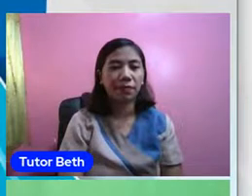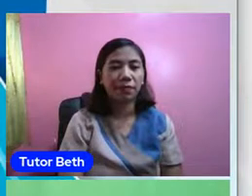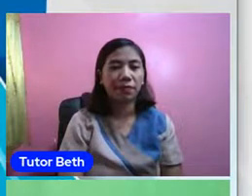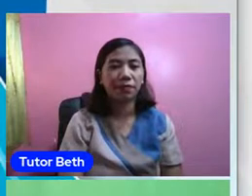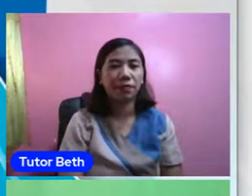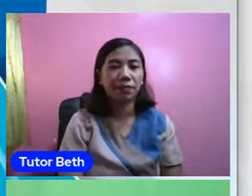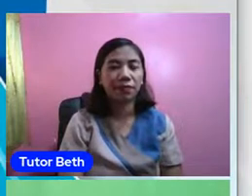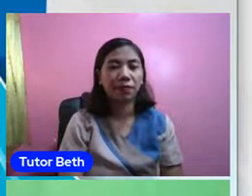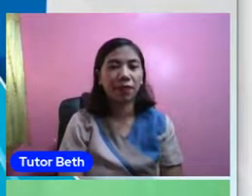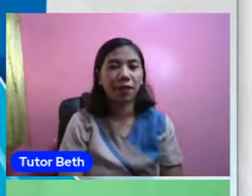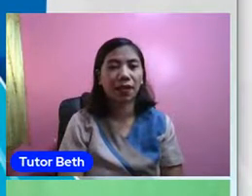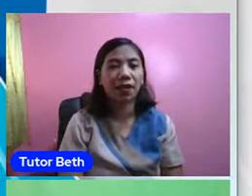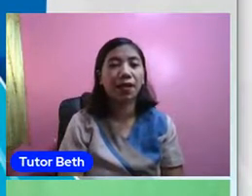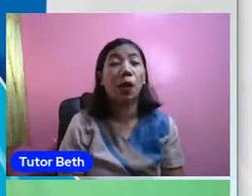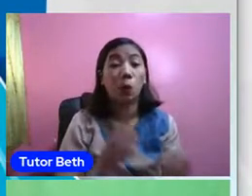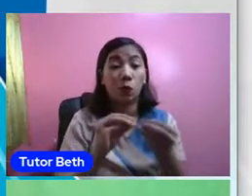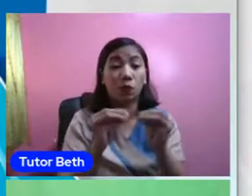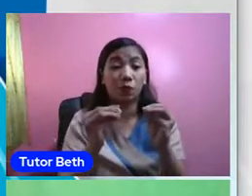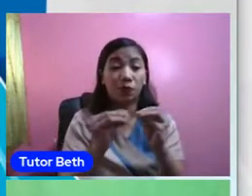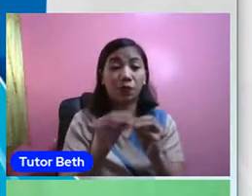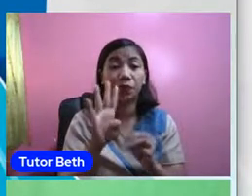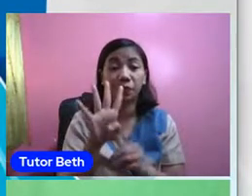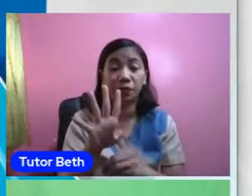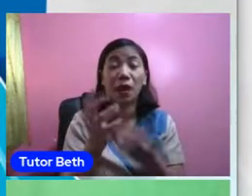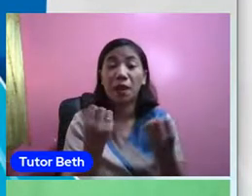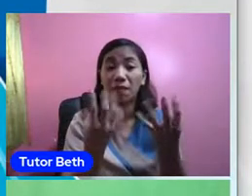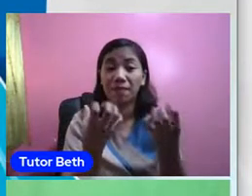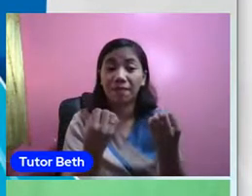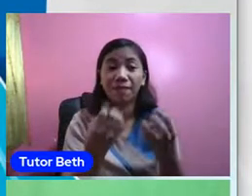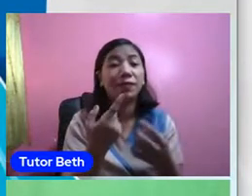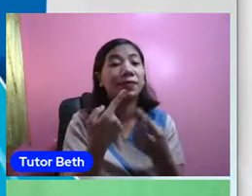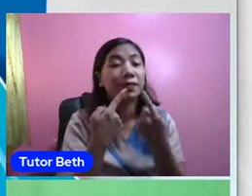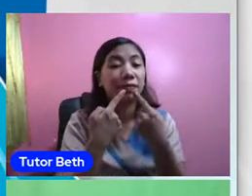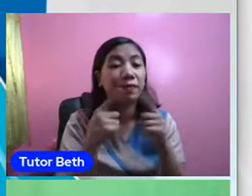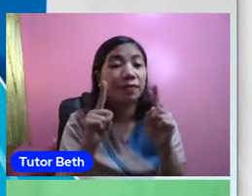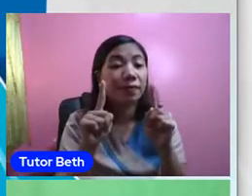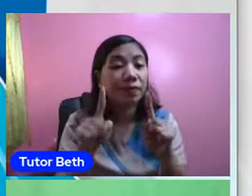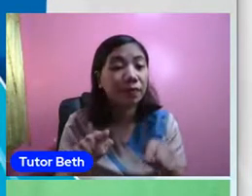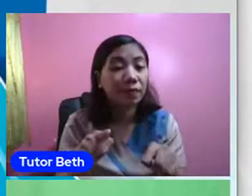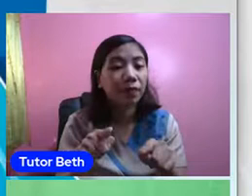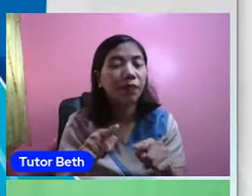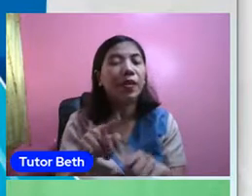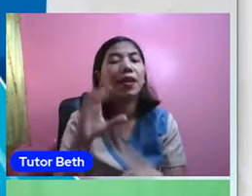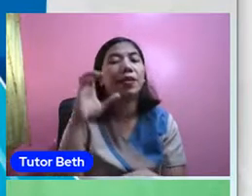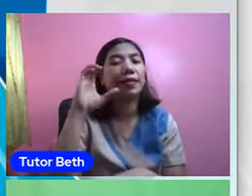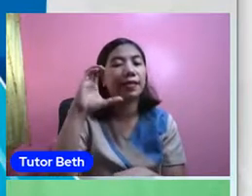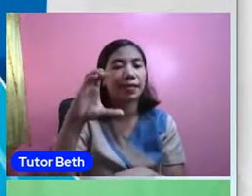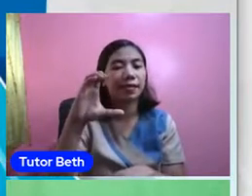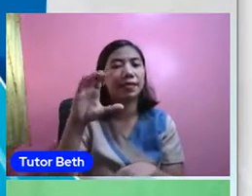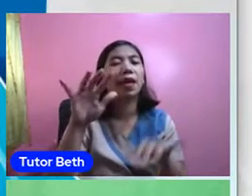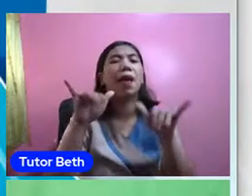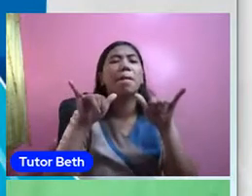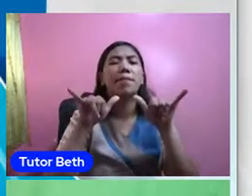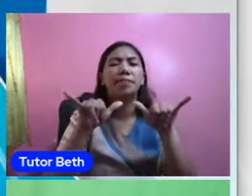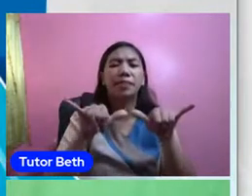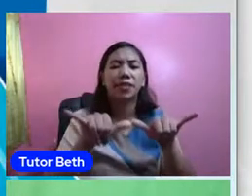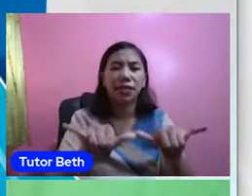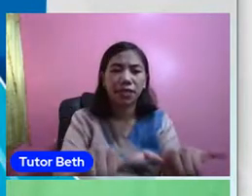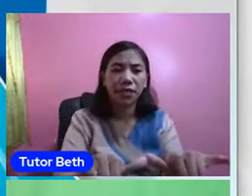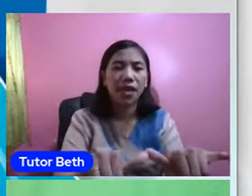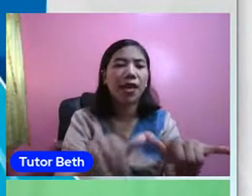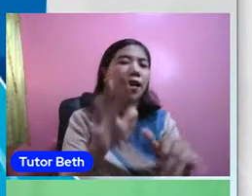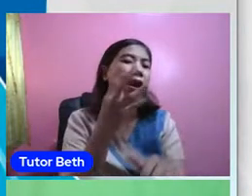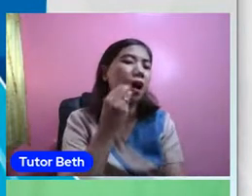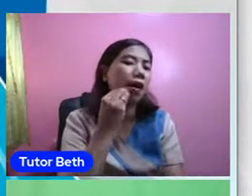Okay. Very good. Marami na nag-comment. Sabi ni Justine sa number four, letter C. Sabi ni Alisor, number